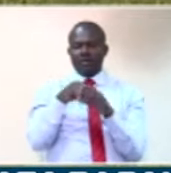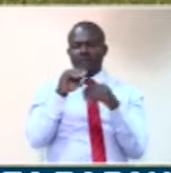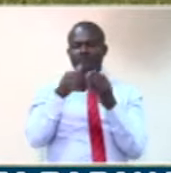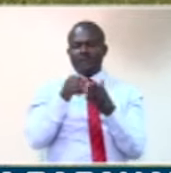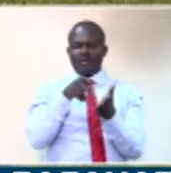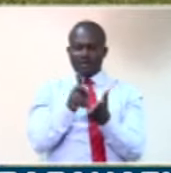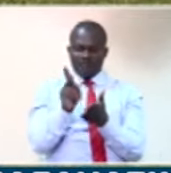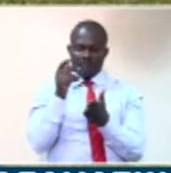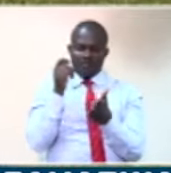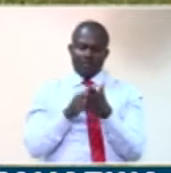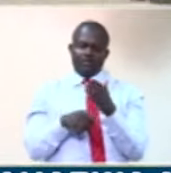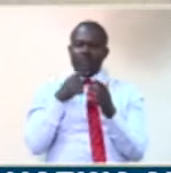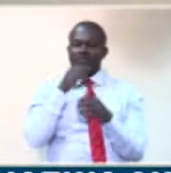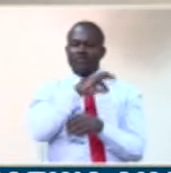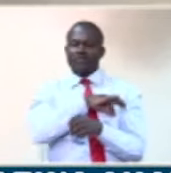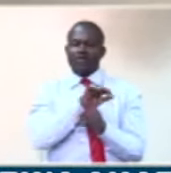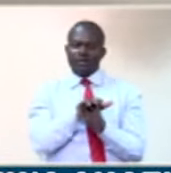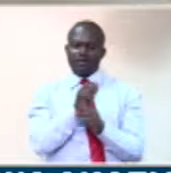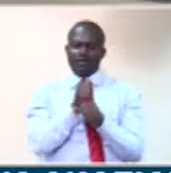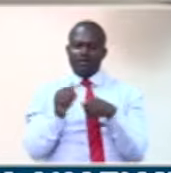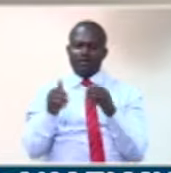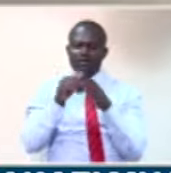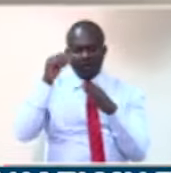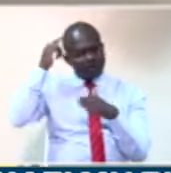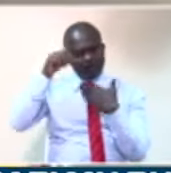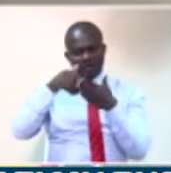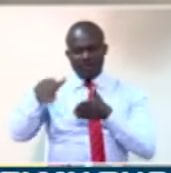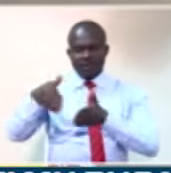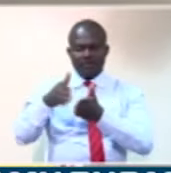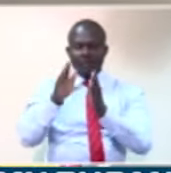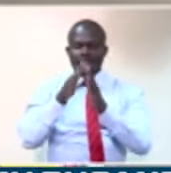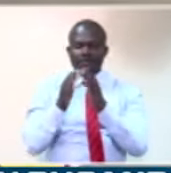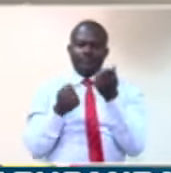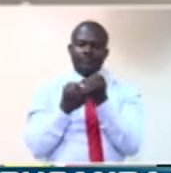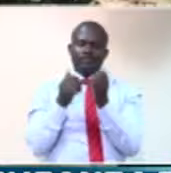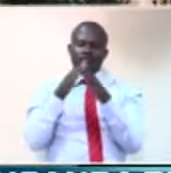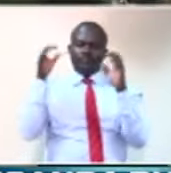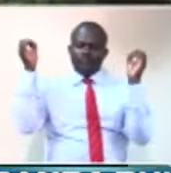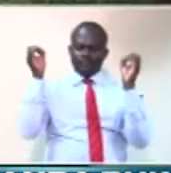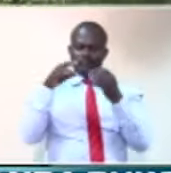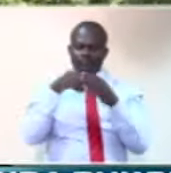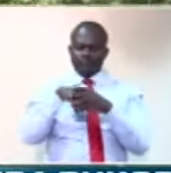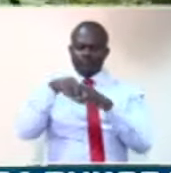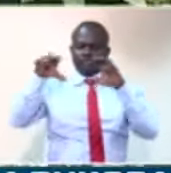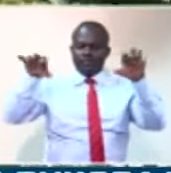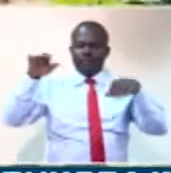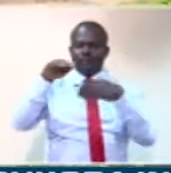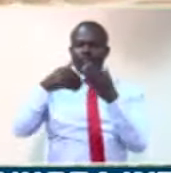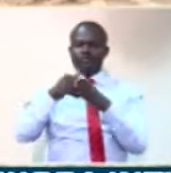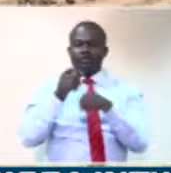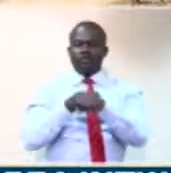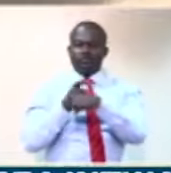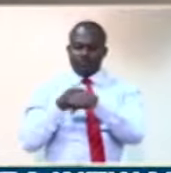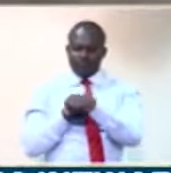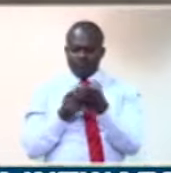yo kwishyura imisoro. So hari inyungu nyinshi. Ikorwa ry'imihanda ya kaburimbo na za ruhurura mu mijyi yunganira mu mujyi wa Kigali iri no mu duce tugize umujyi wa